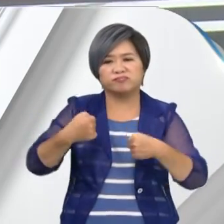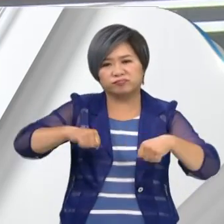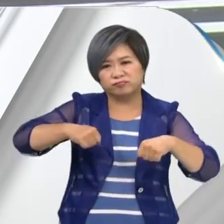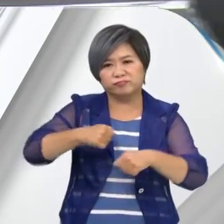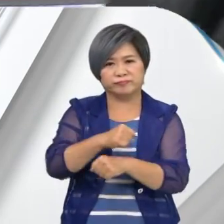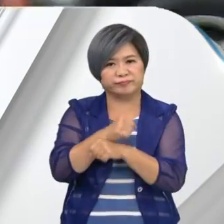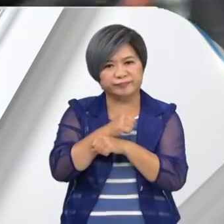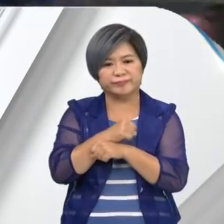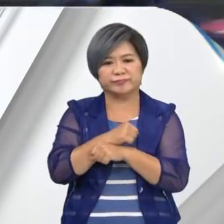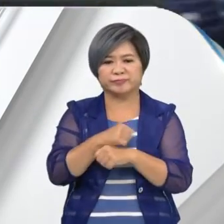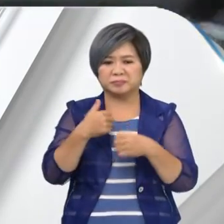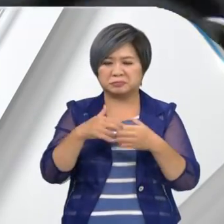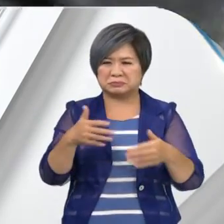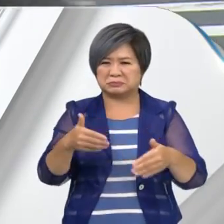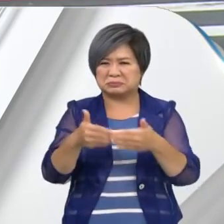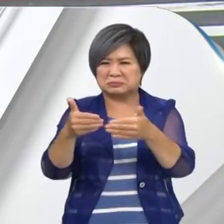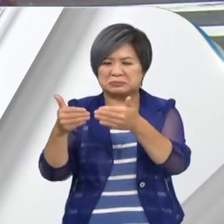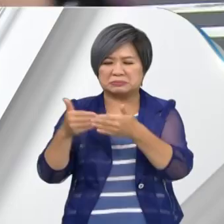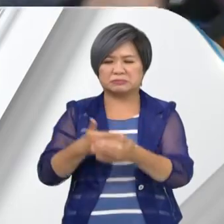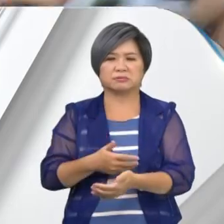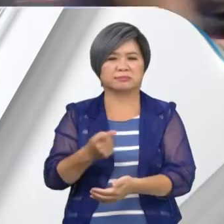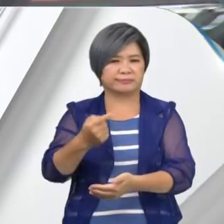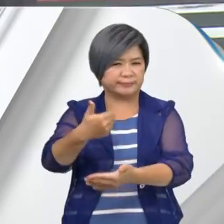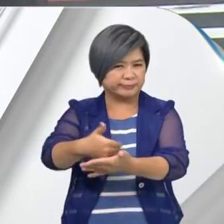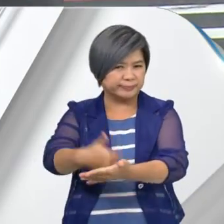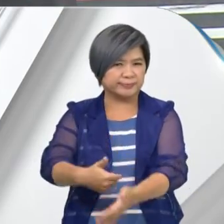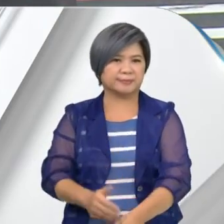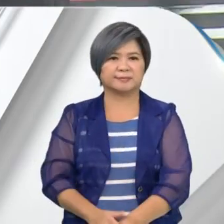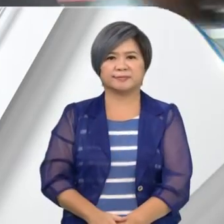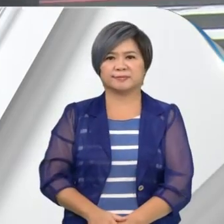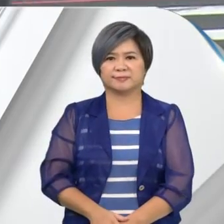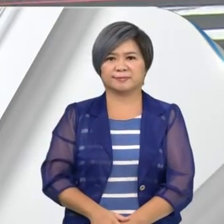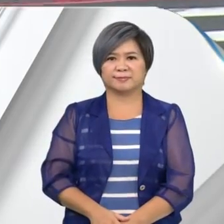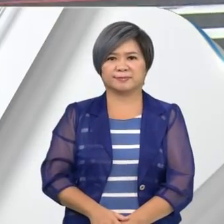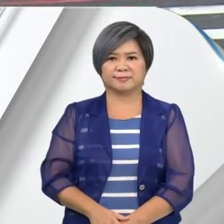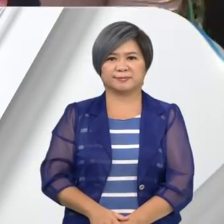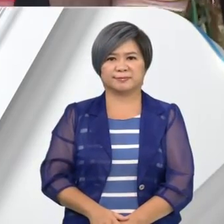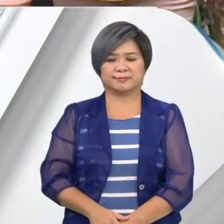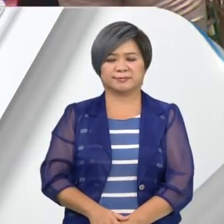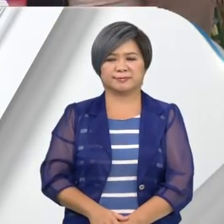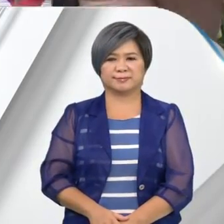希望是得减少交通事故的发生率。下个新闻，我们要先做报道。